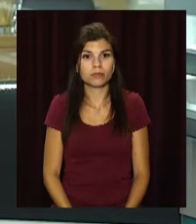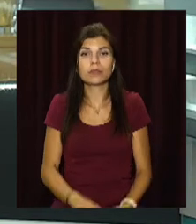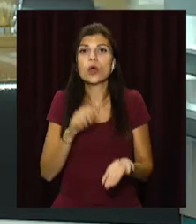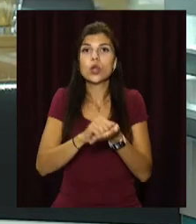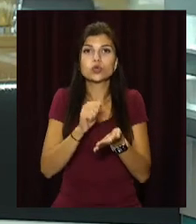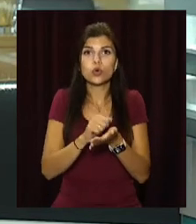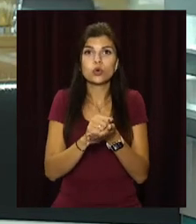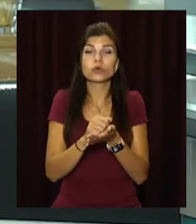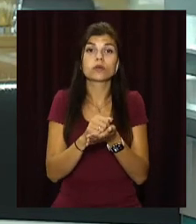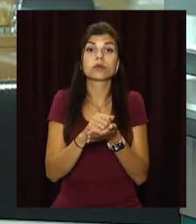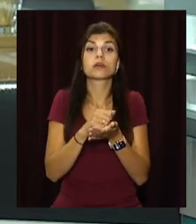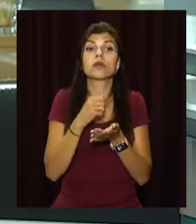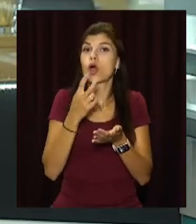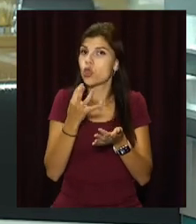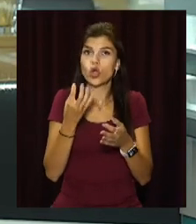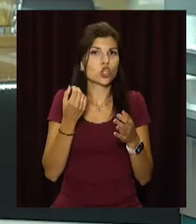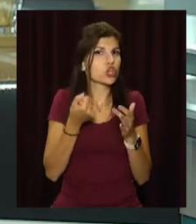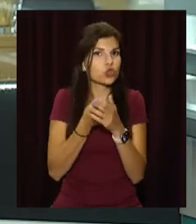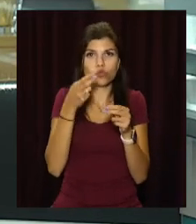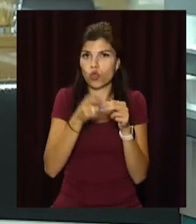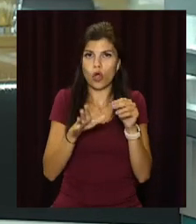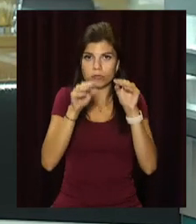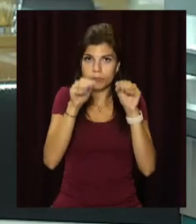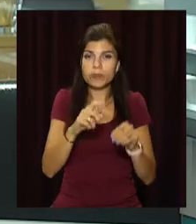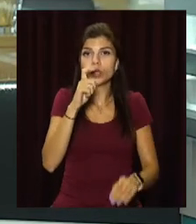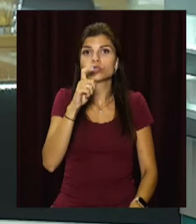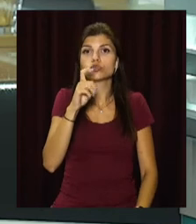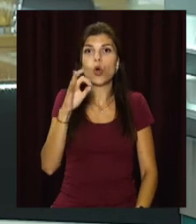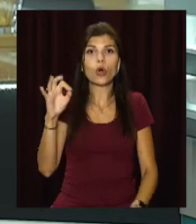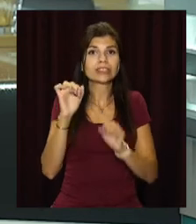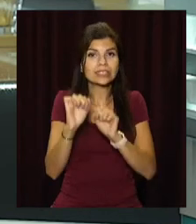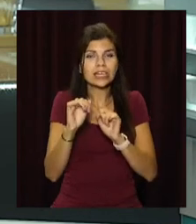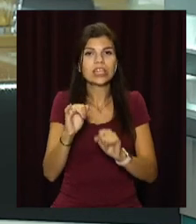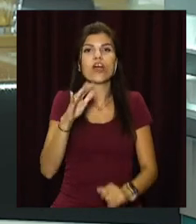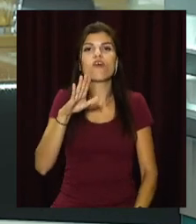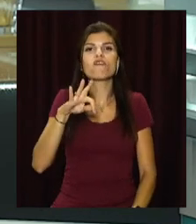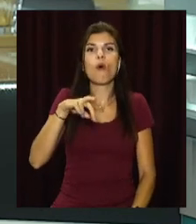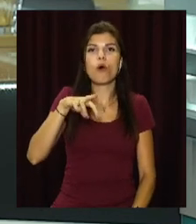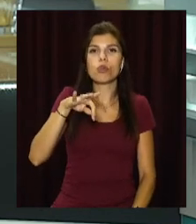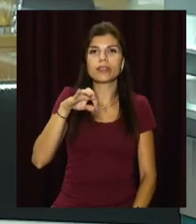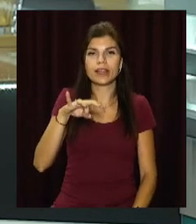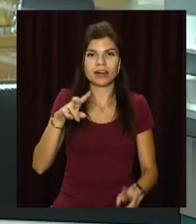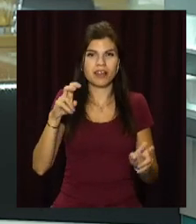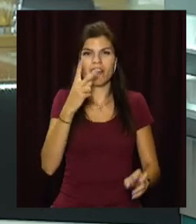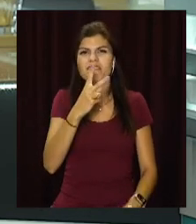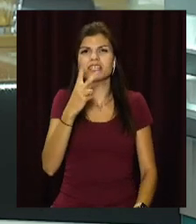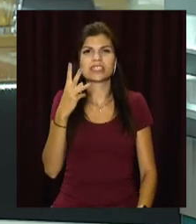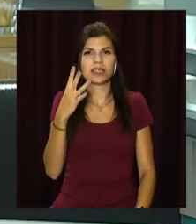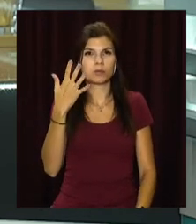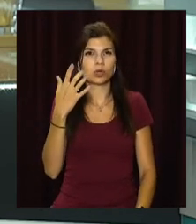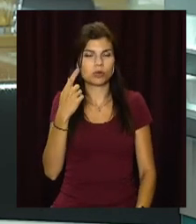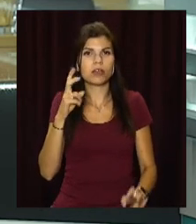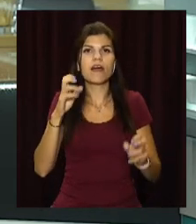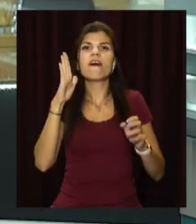Документ на часі, але він недоопрацьований. Так говорять зоохисники та волонтери про законопроєкт номер 2351, який